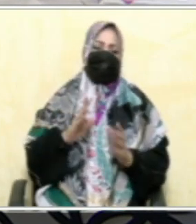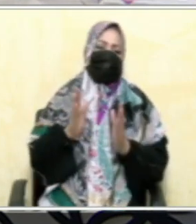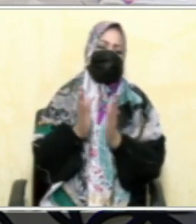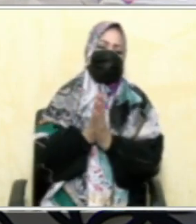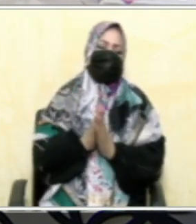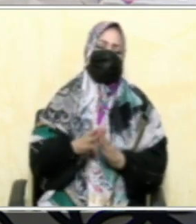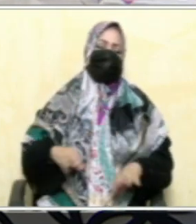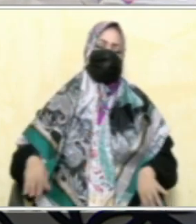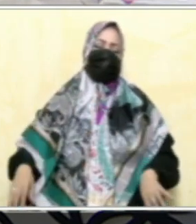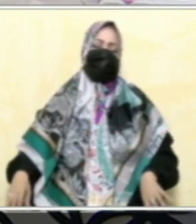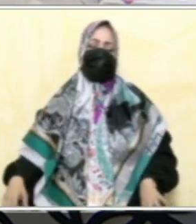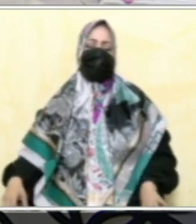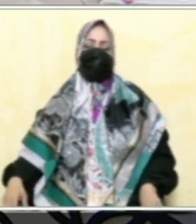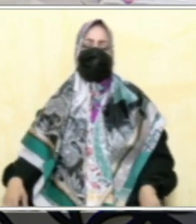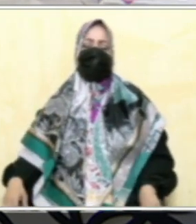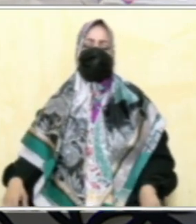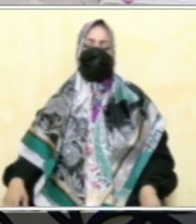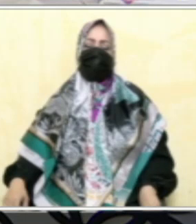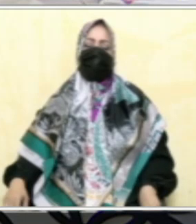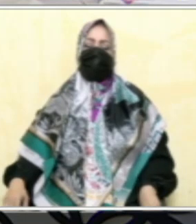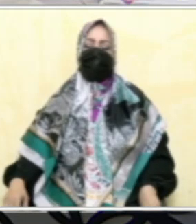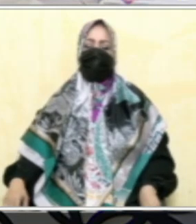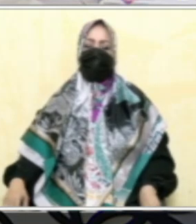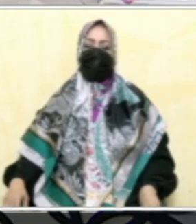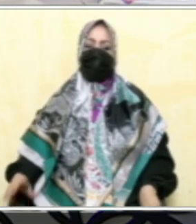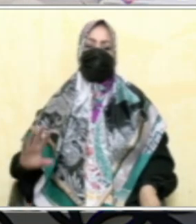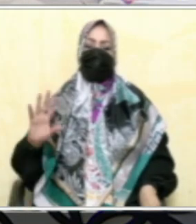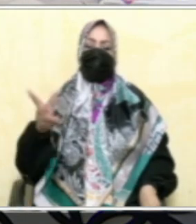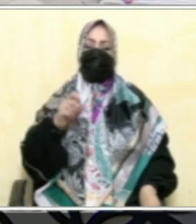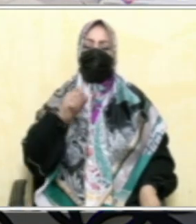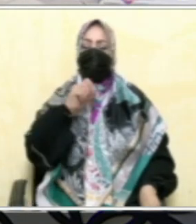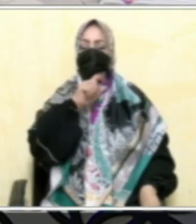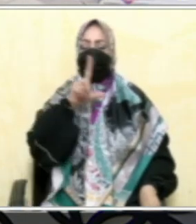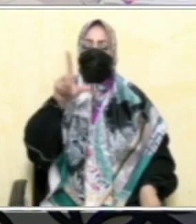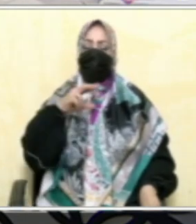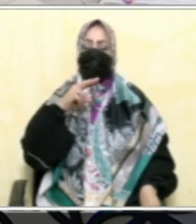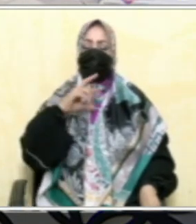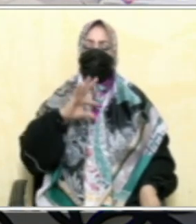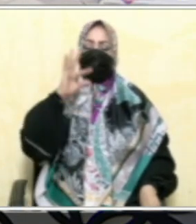الله. معلش مش نسمحوا لغيرك، بارك الله فيك، تسمعين إن شاء الله.